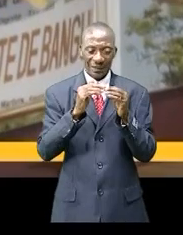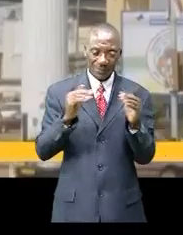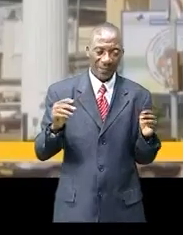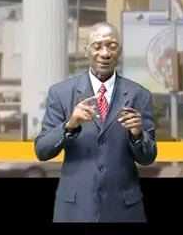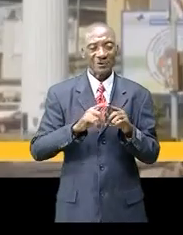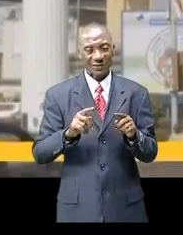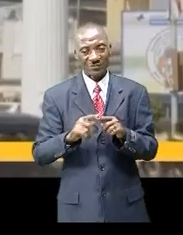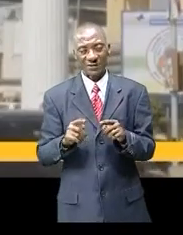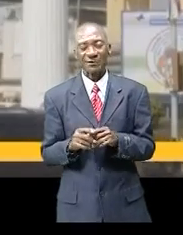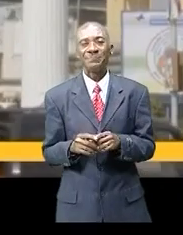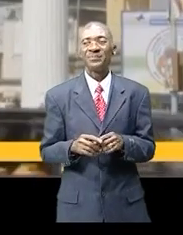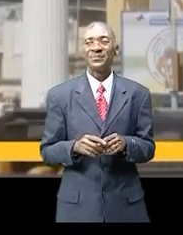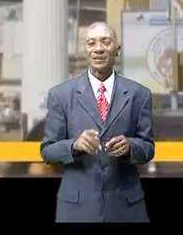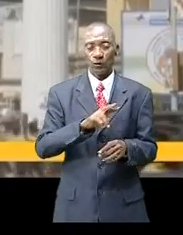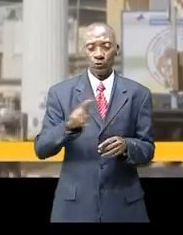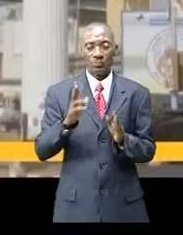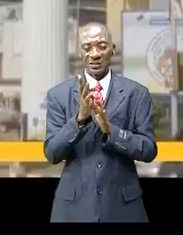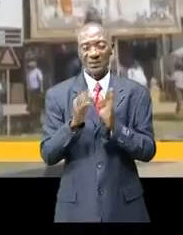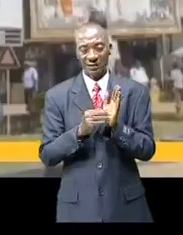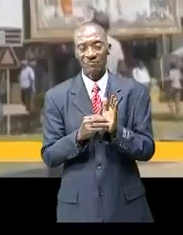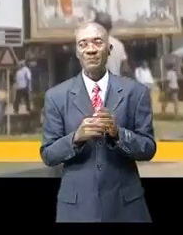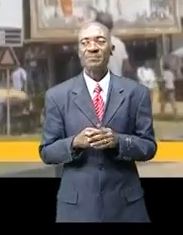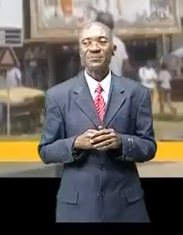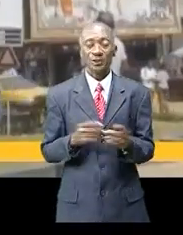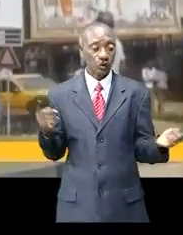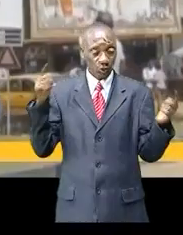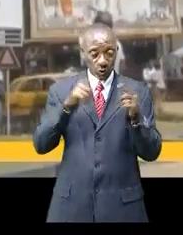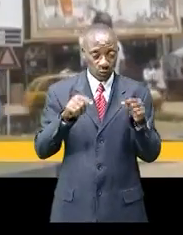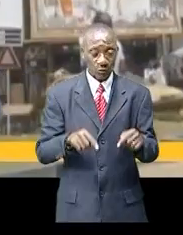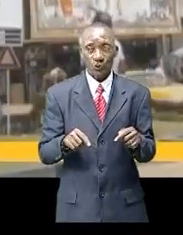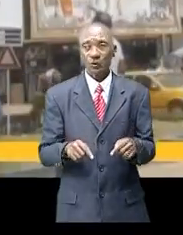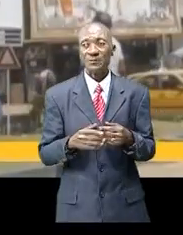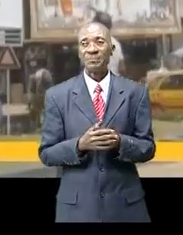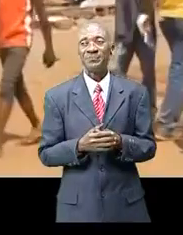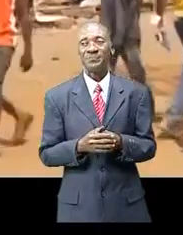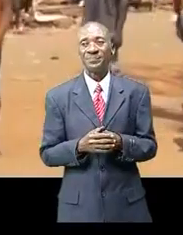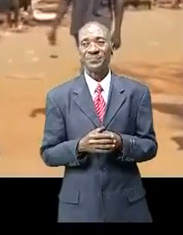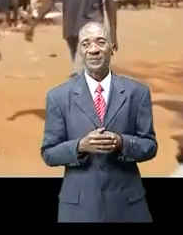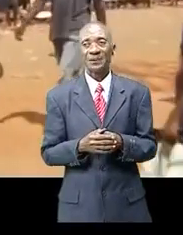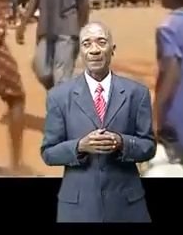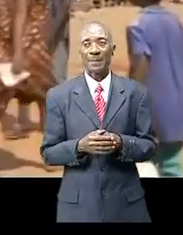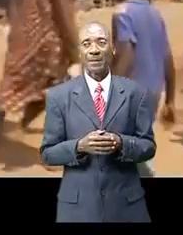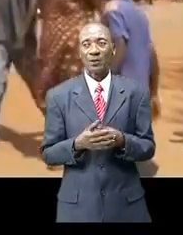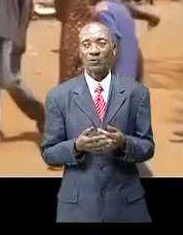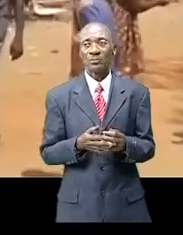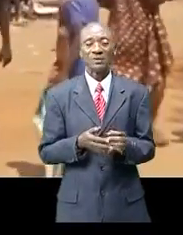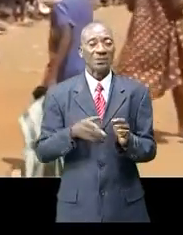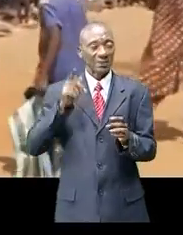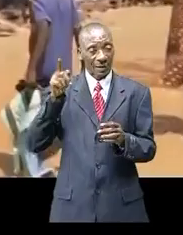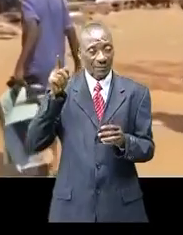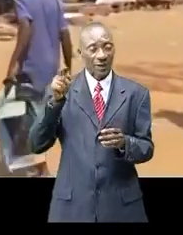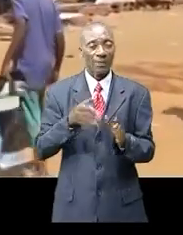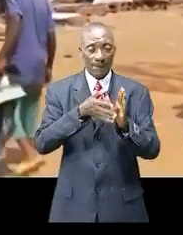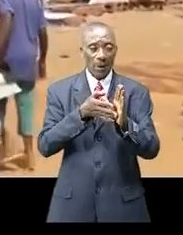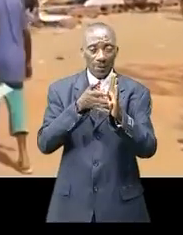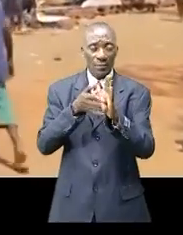Khartoum en 2019, a volé en éclats depuis que plusieurs signataires se sont retirés. Les armes imposent leurs lois et les populations